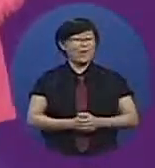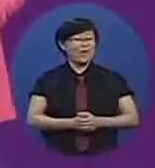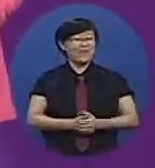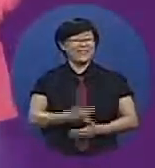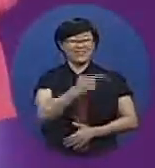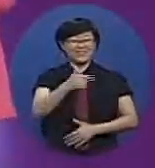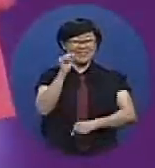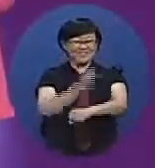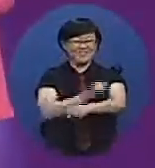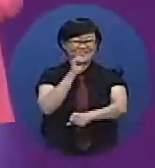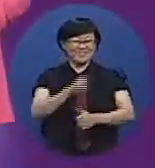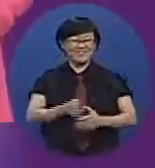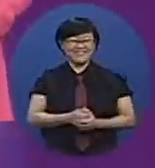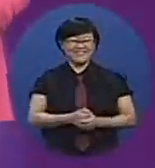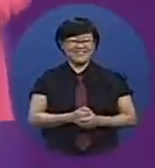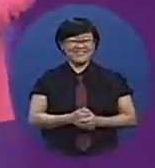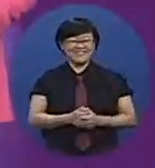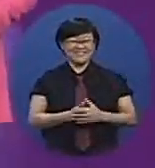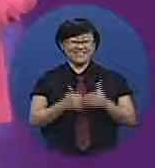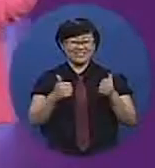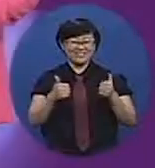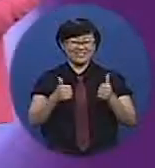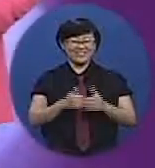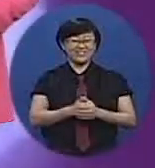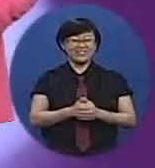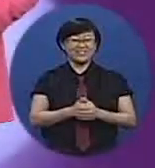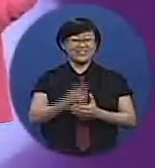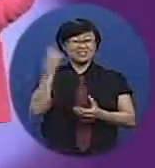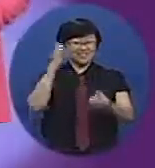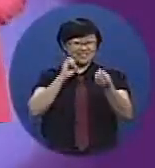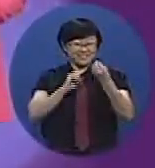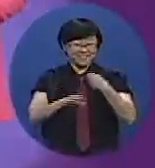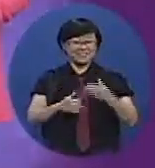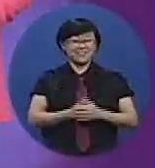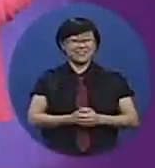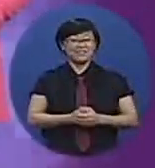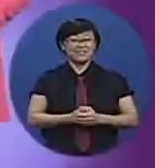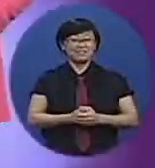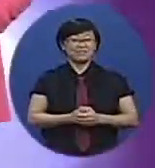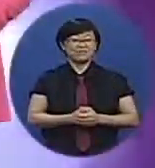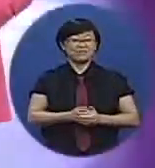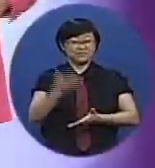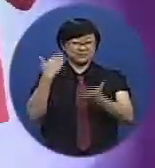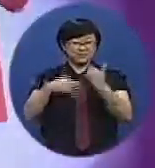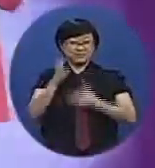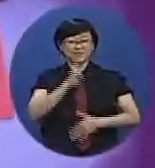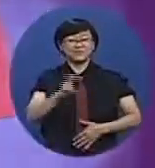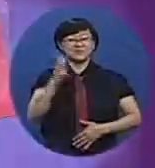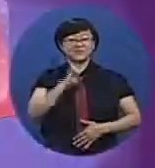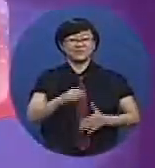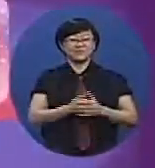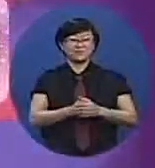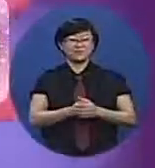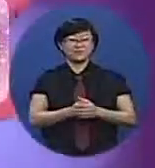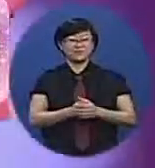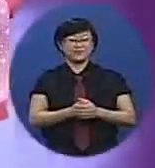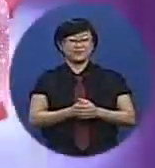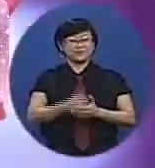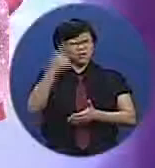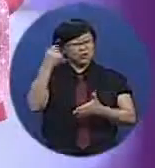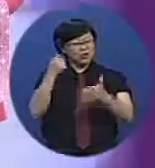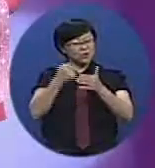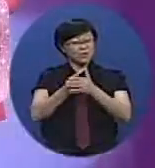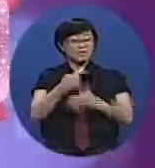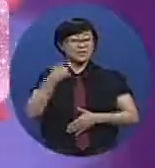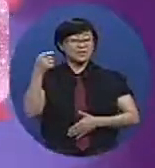아유, 잘하셨어요. 자, 퀴즈 한 번 더 가겠습니다. 네. 자, 브루의 트롯.